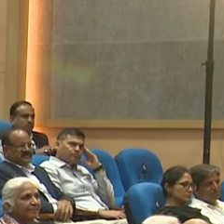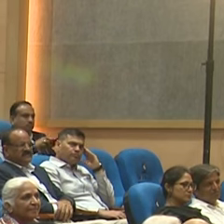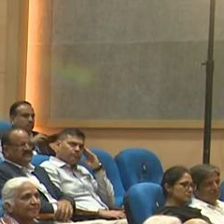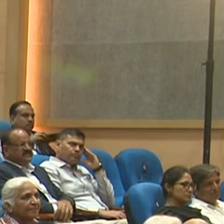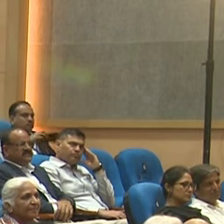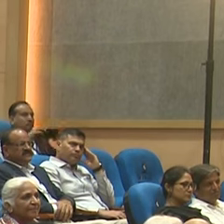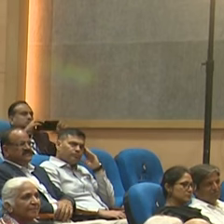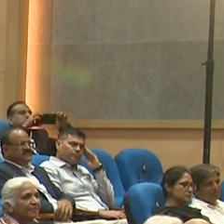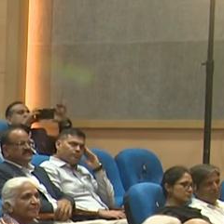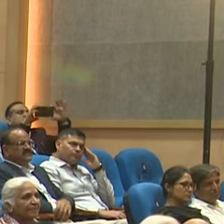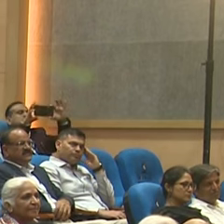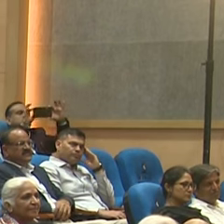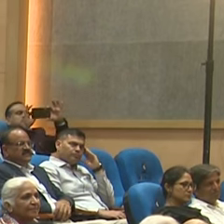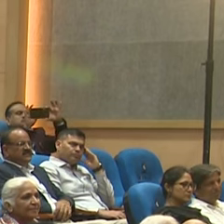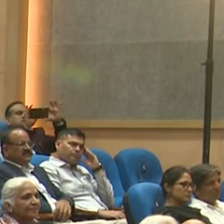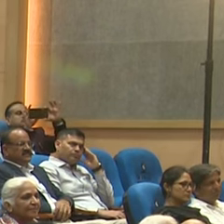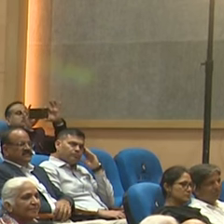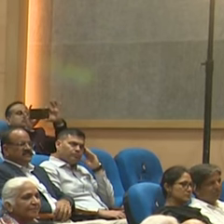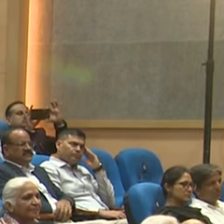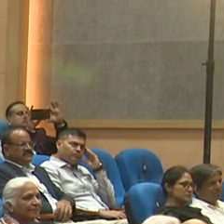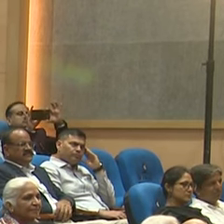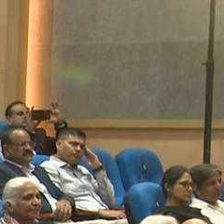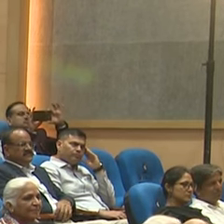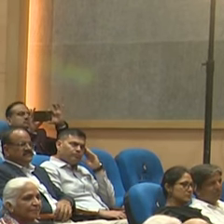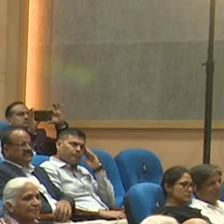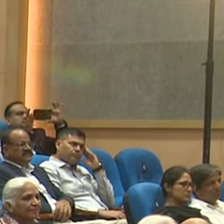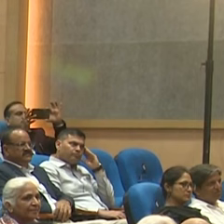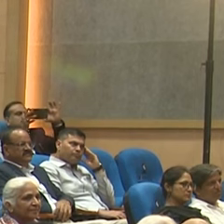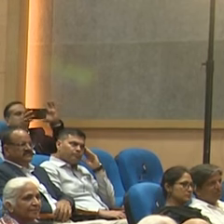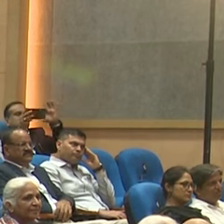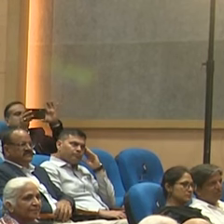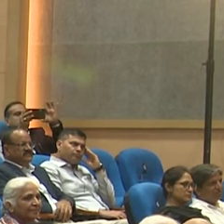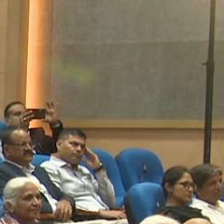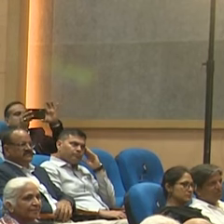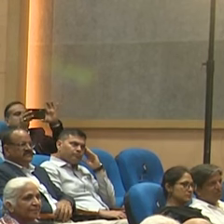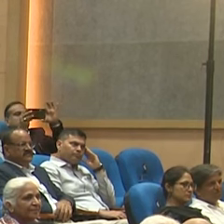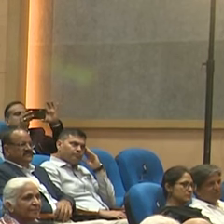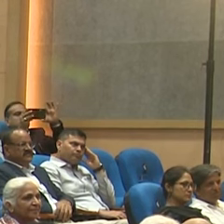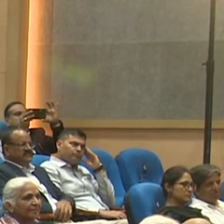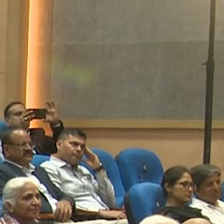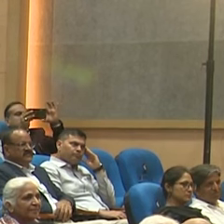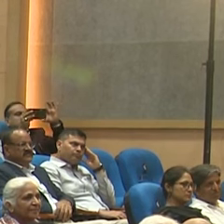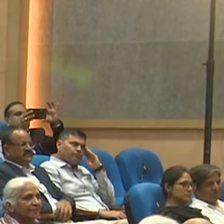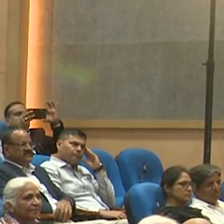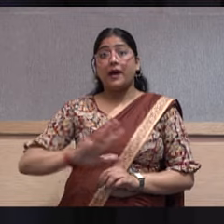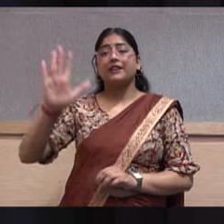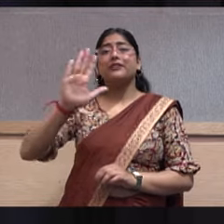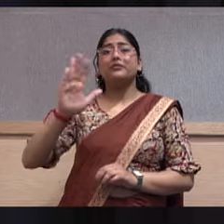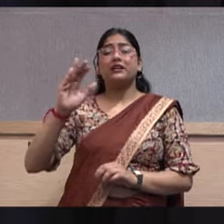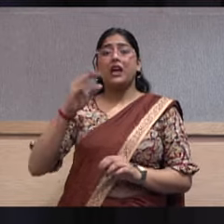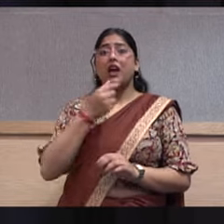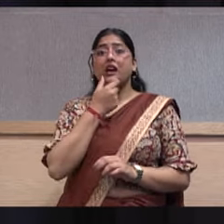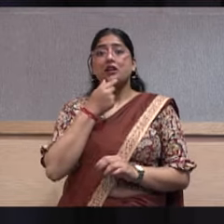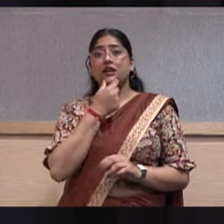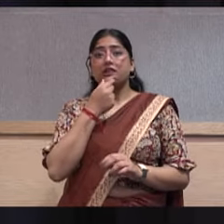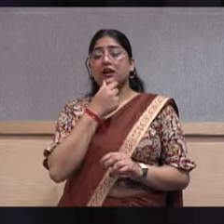सदी की एक ब्रिटिश पार्लियामेंट में वितर्क को पढ़ा हूं जब भारत में ईस्ट इंडिया कंपनी अपने जड़े